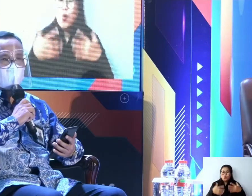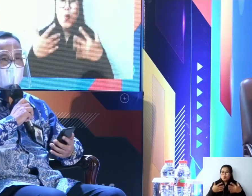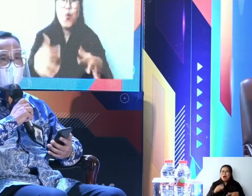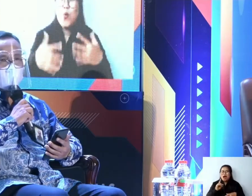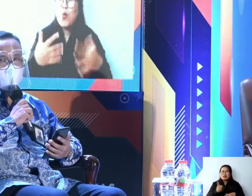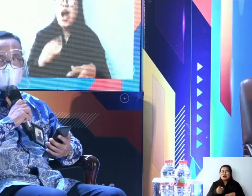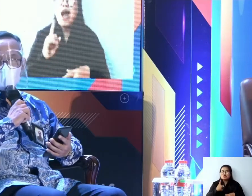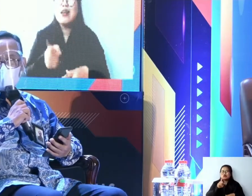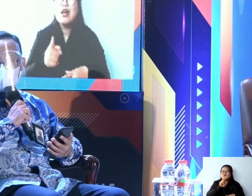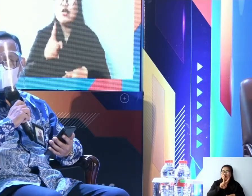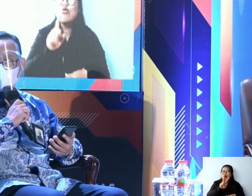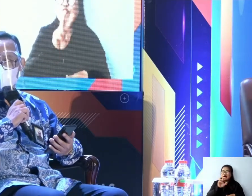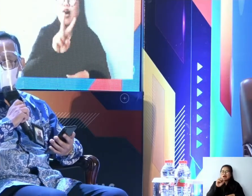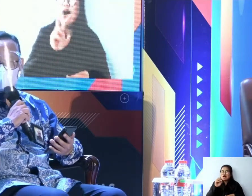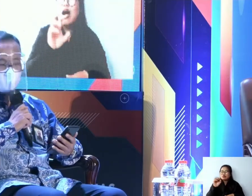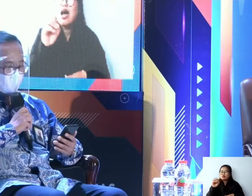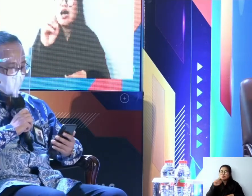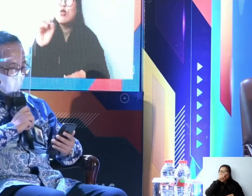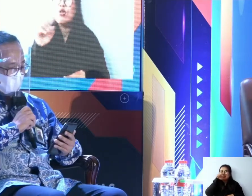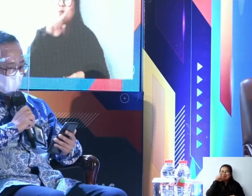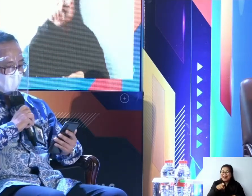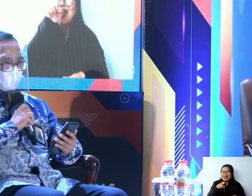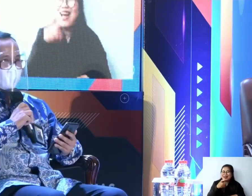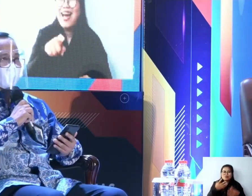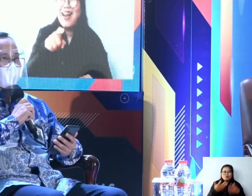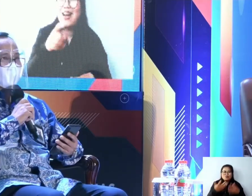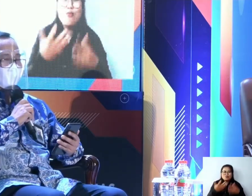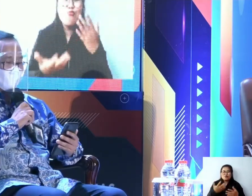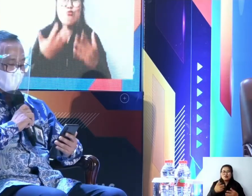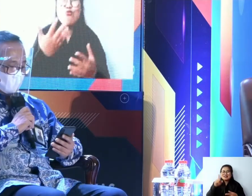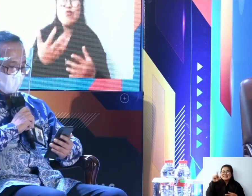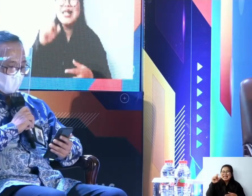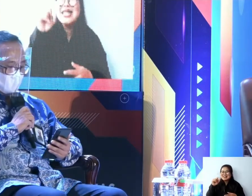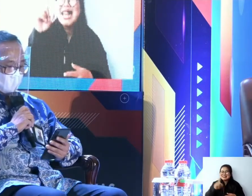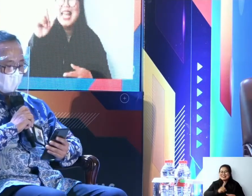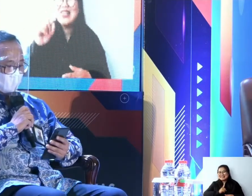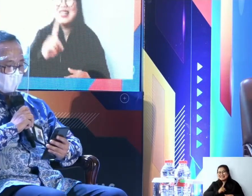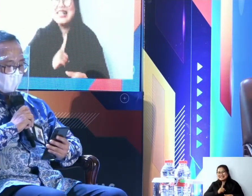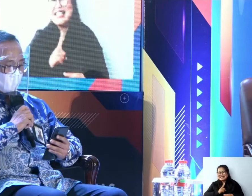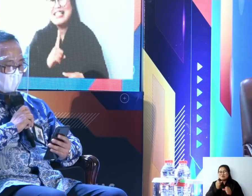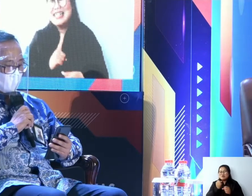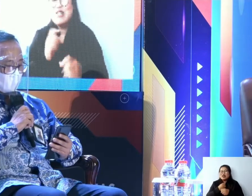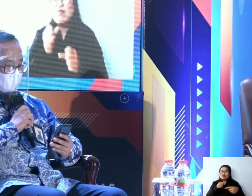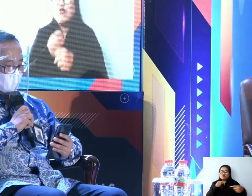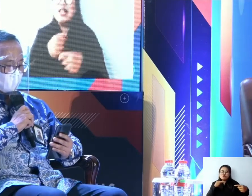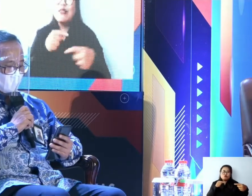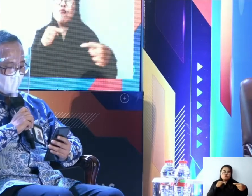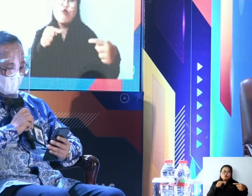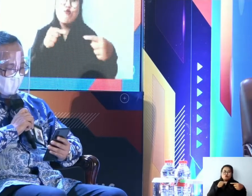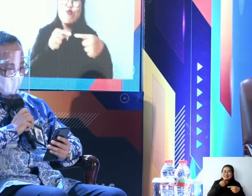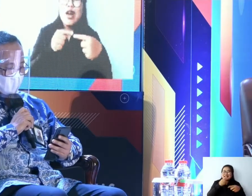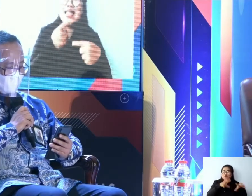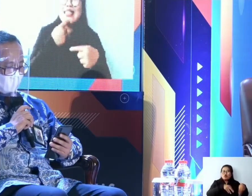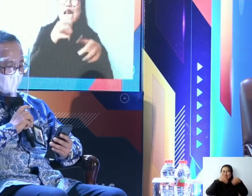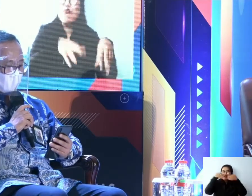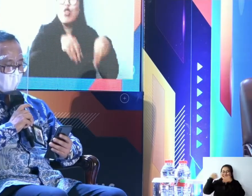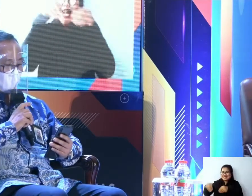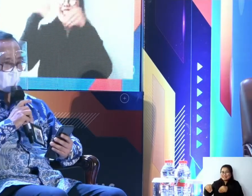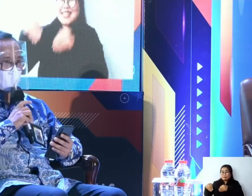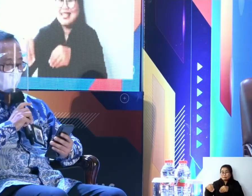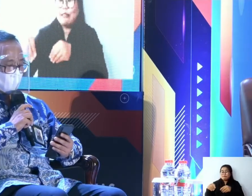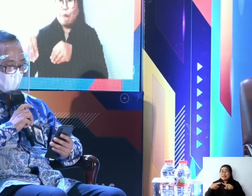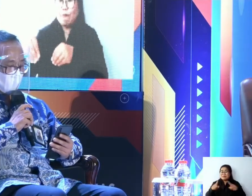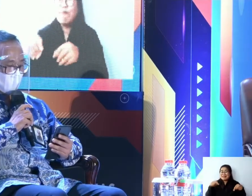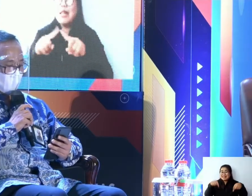pertanyaan mungkin 100 sendiri ke terkait dengan mutasi namun dalam kesempatan ini saya akan